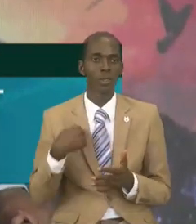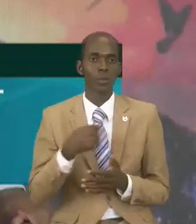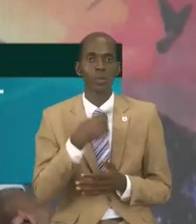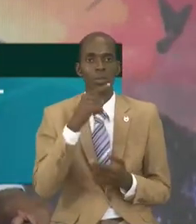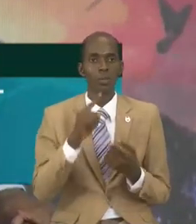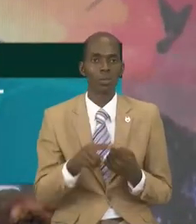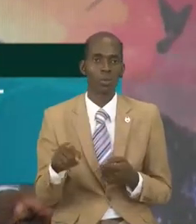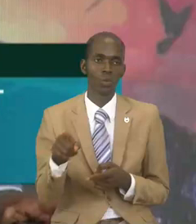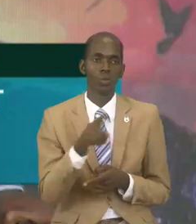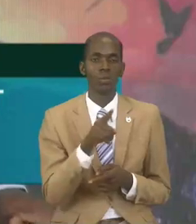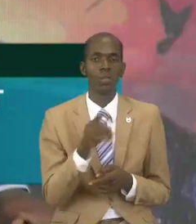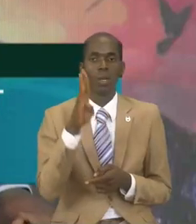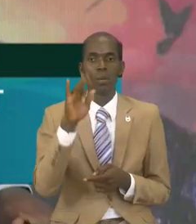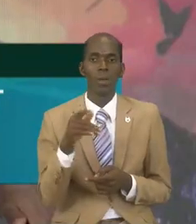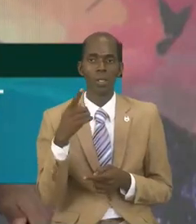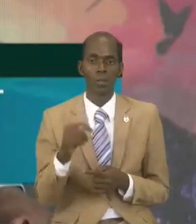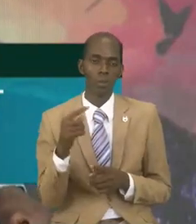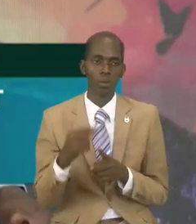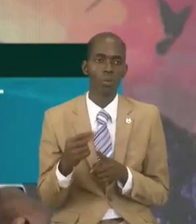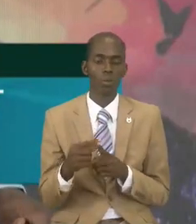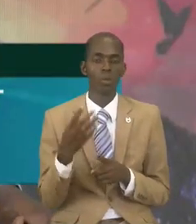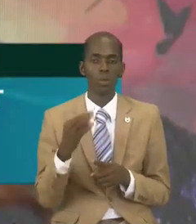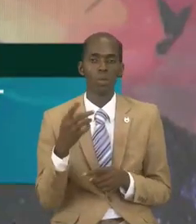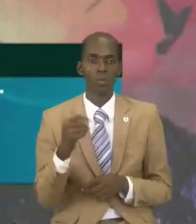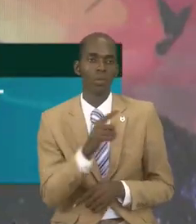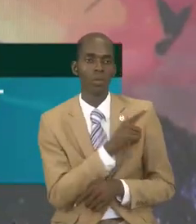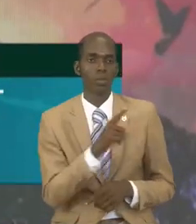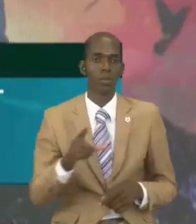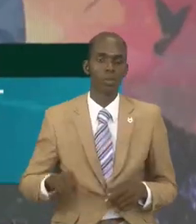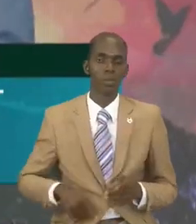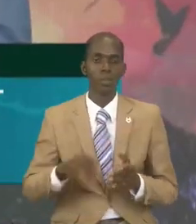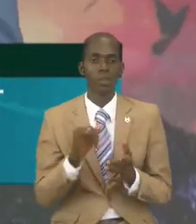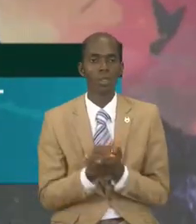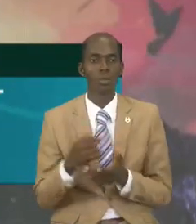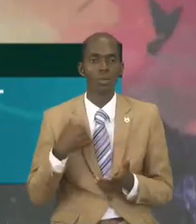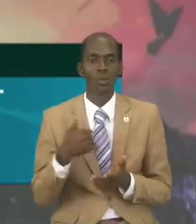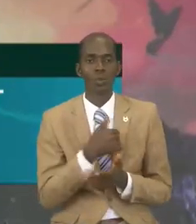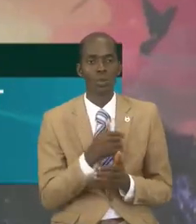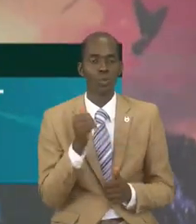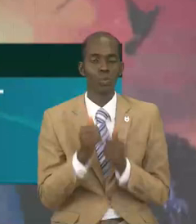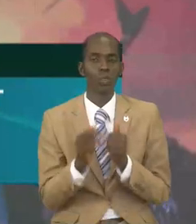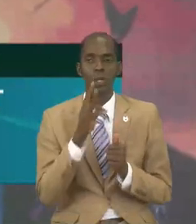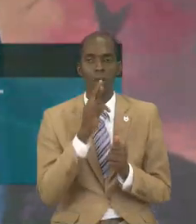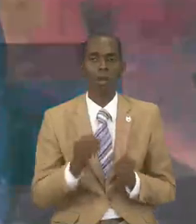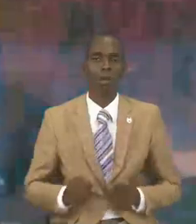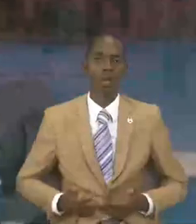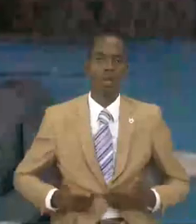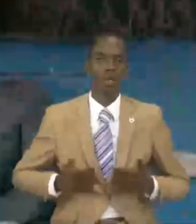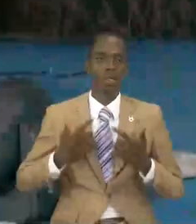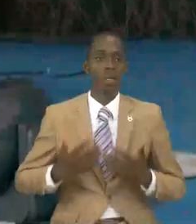Voici en effet ce que nous vous déclarons d'après la parole du Seigneur. Nous, les